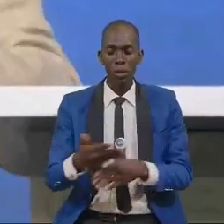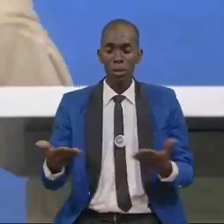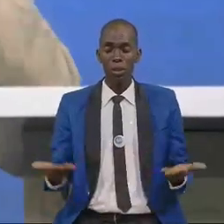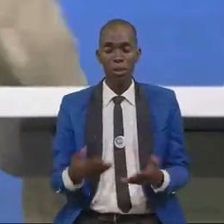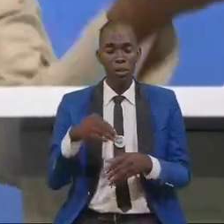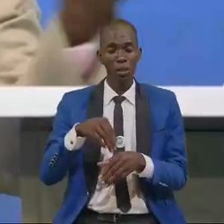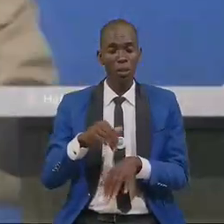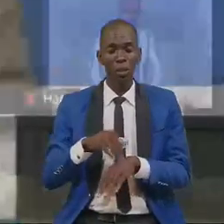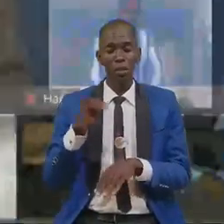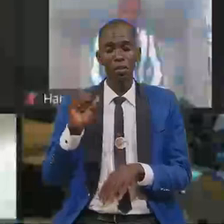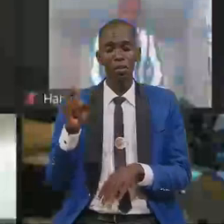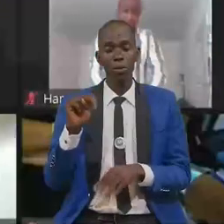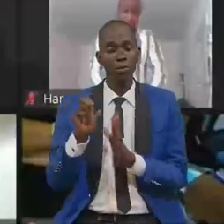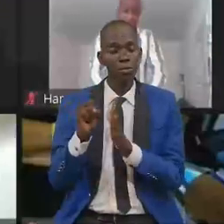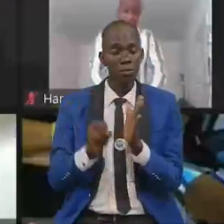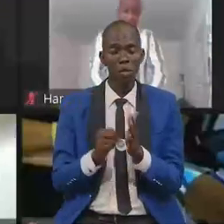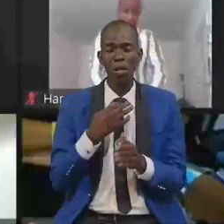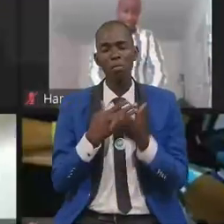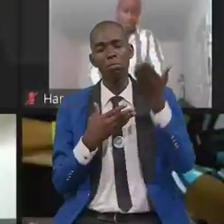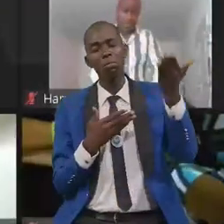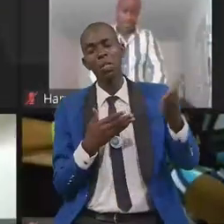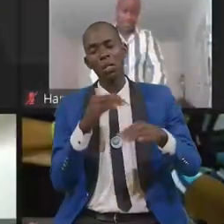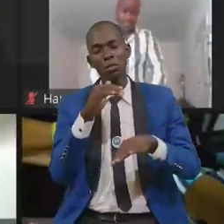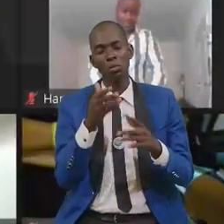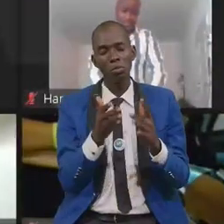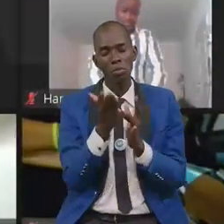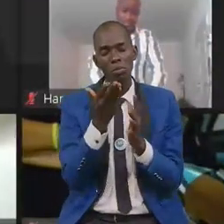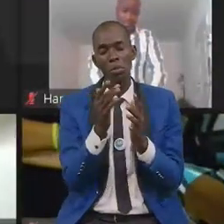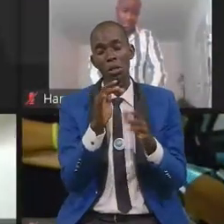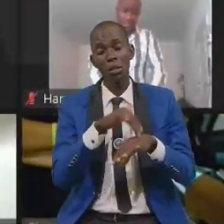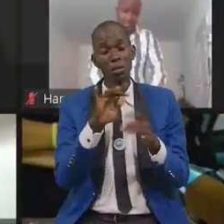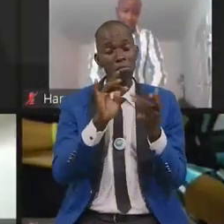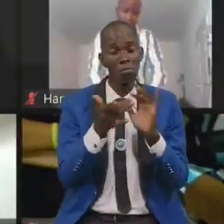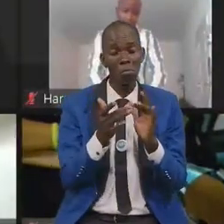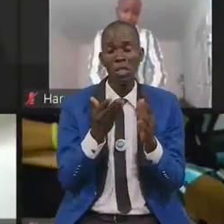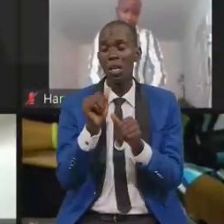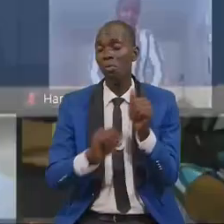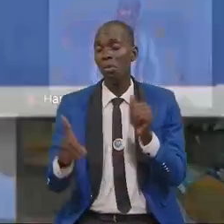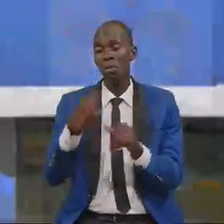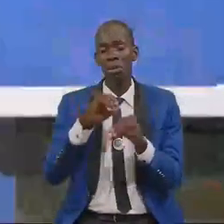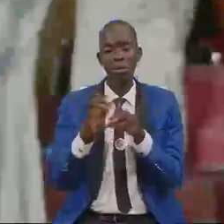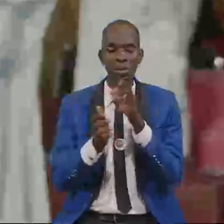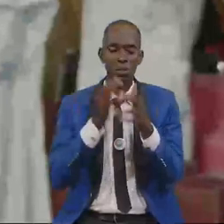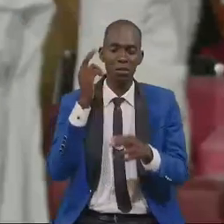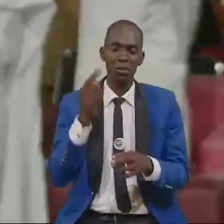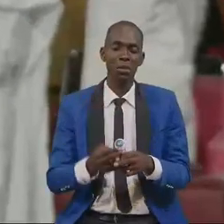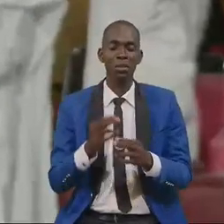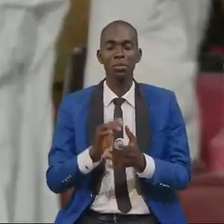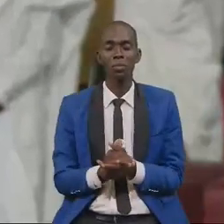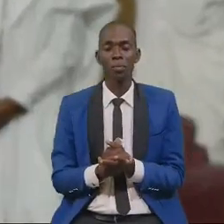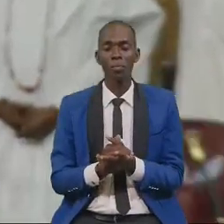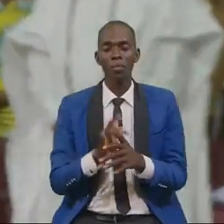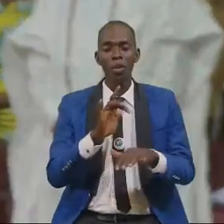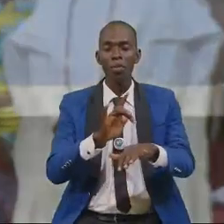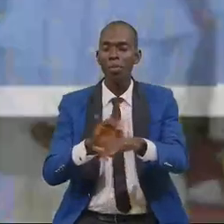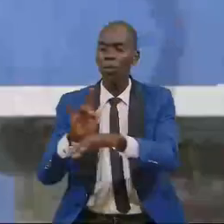principal et là-bas en ligne partout au nom de Jésus touche